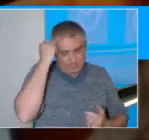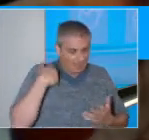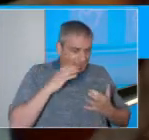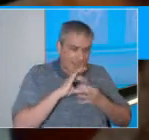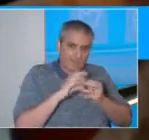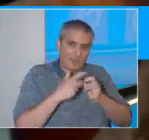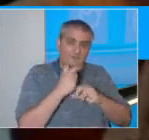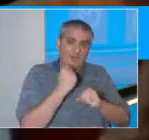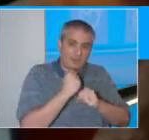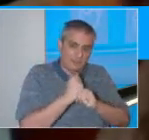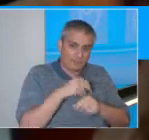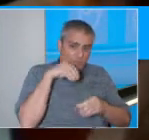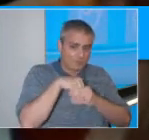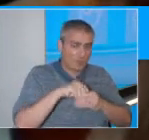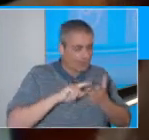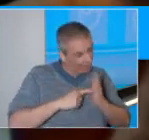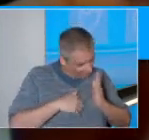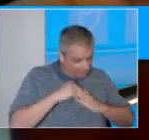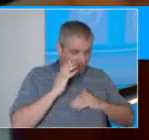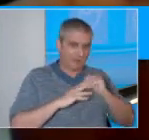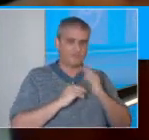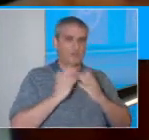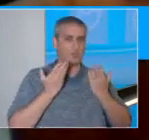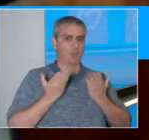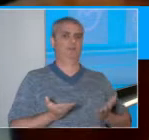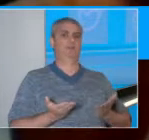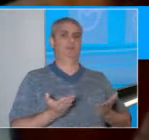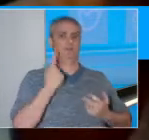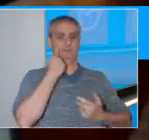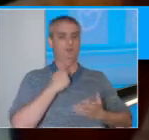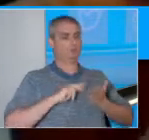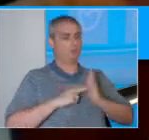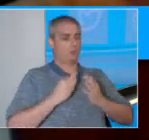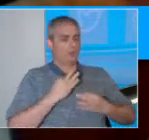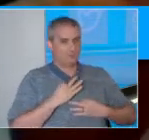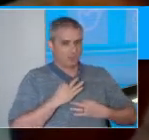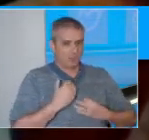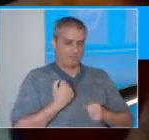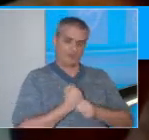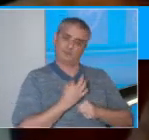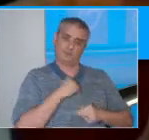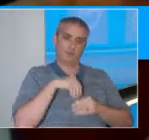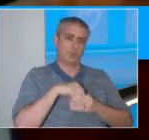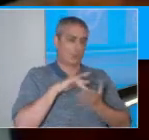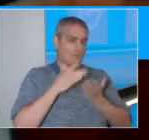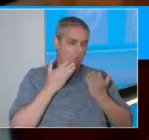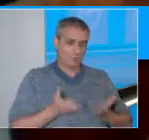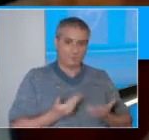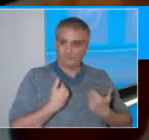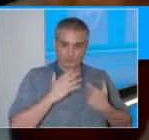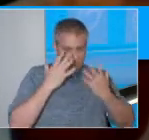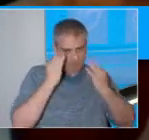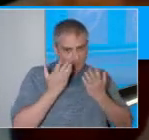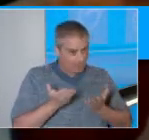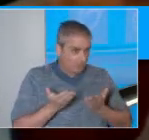התחברתי למפלגת העבודה בתוך כוונה לבנות את הזהות הפוליטית שלי ואת העשייה שלי מתוך המקום הזה, ואני מאוד